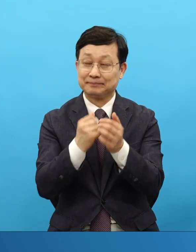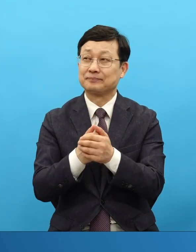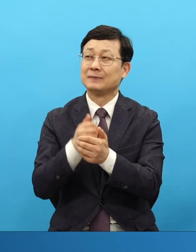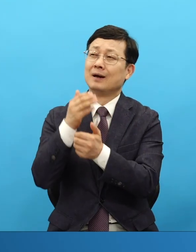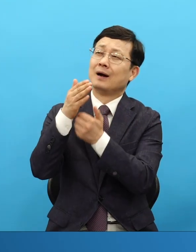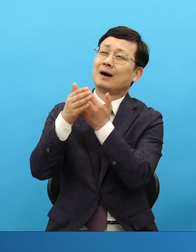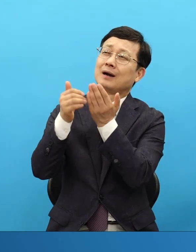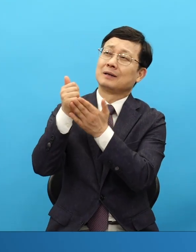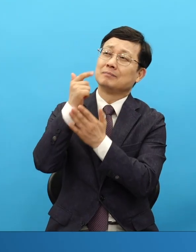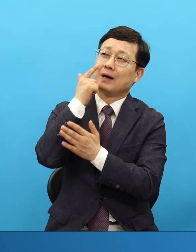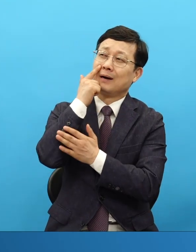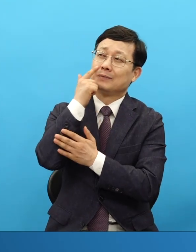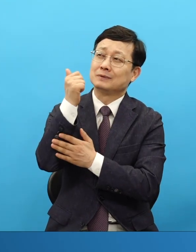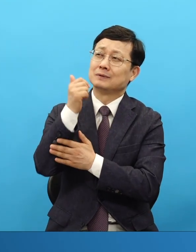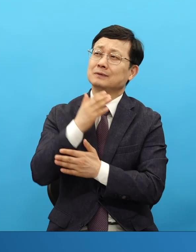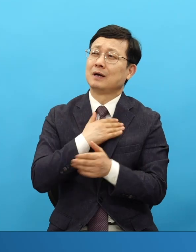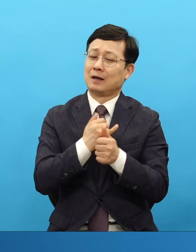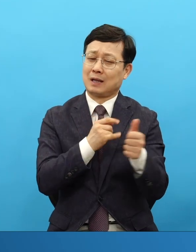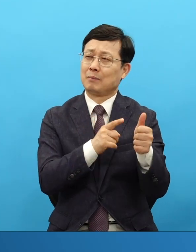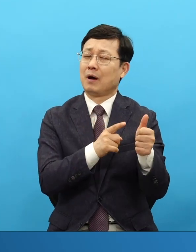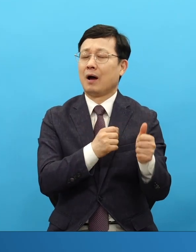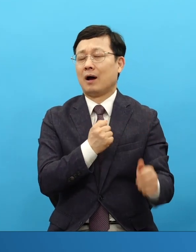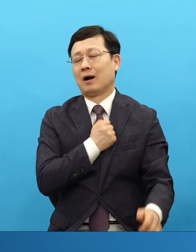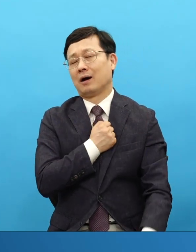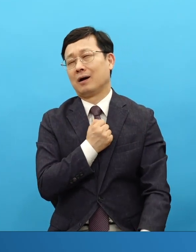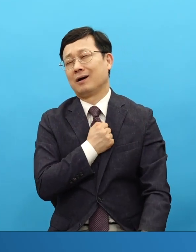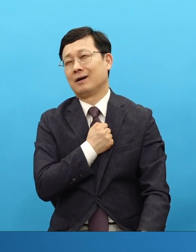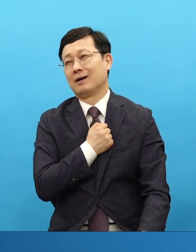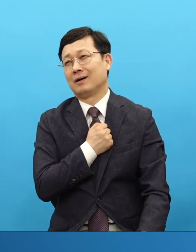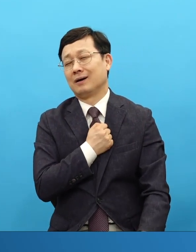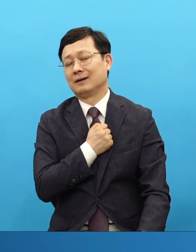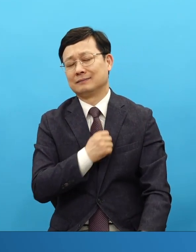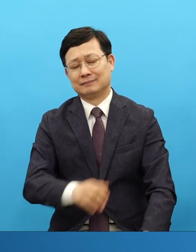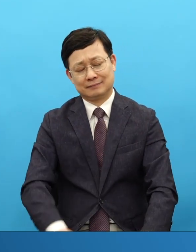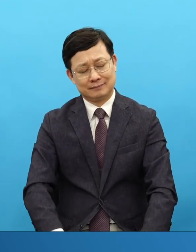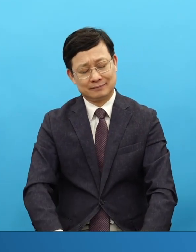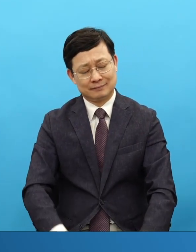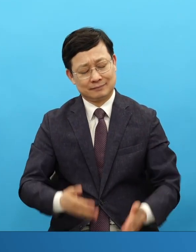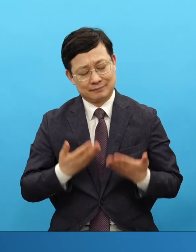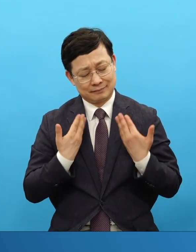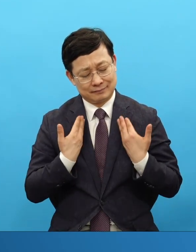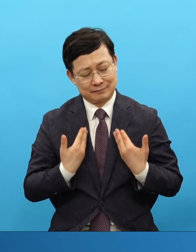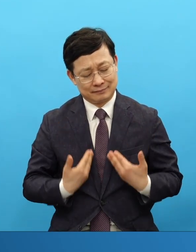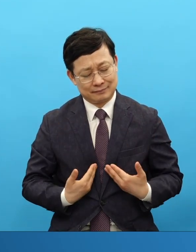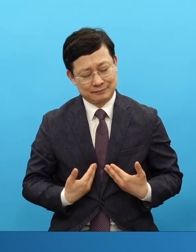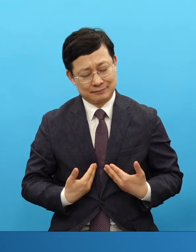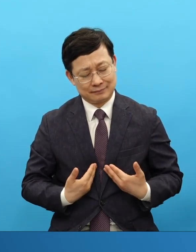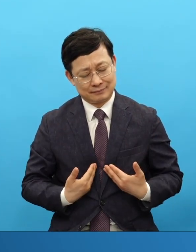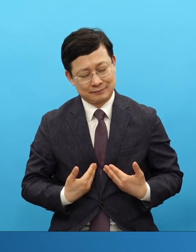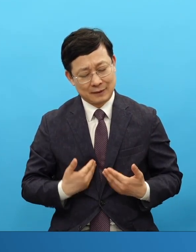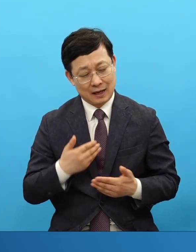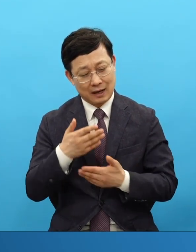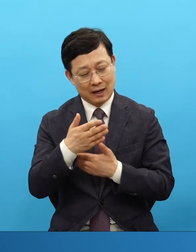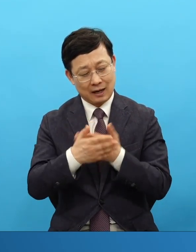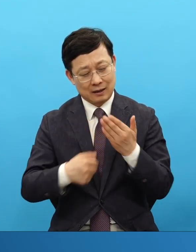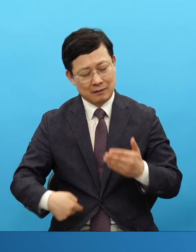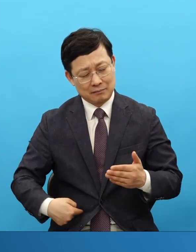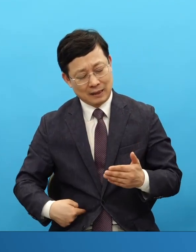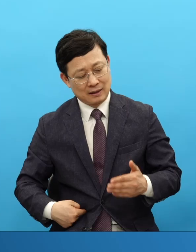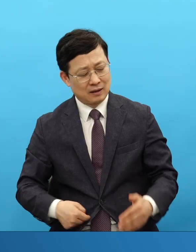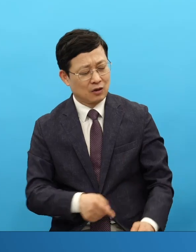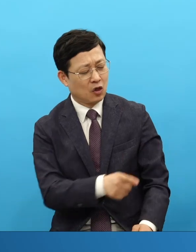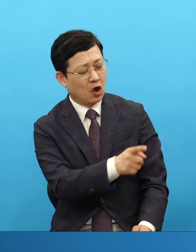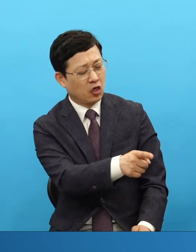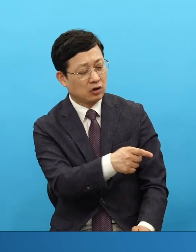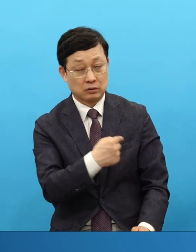can say, God, why is my husband like this? 그럼 하나님은 마음에 대답합니다. God will speak to your heart. 니나 잘해라. You must